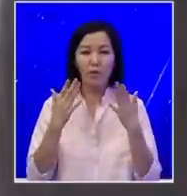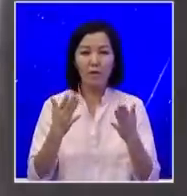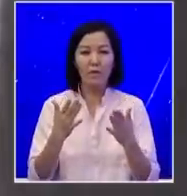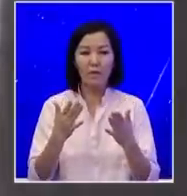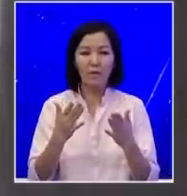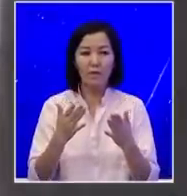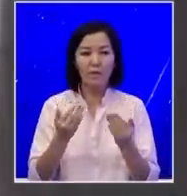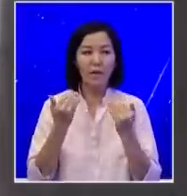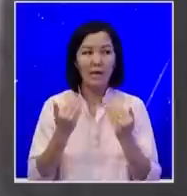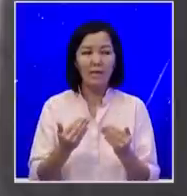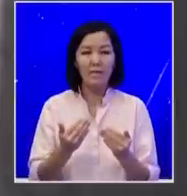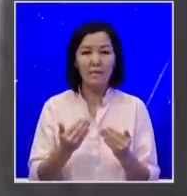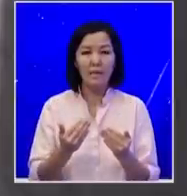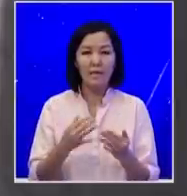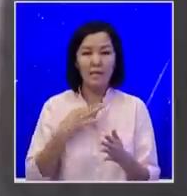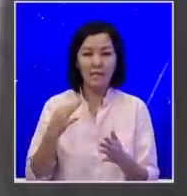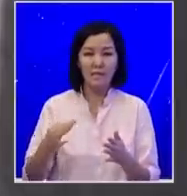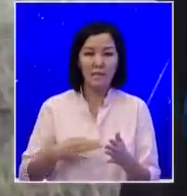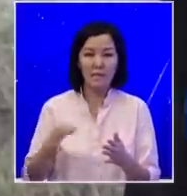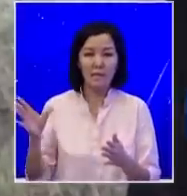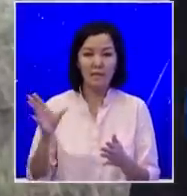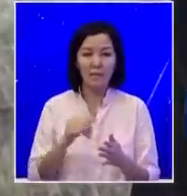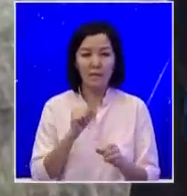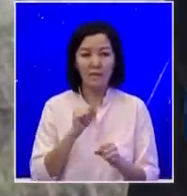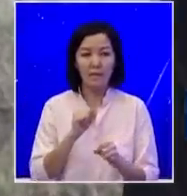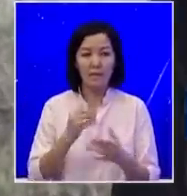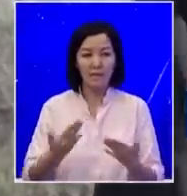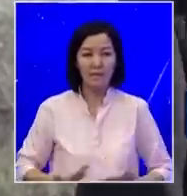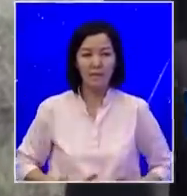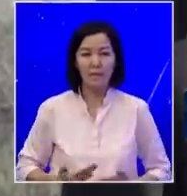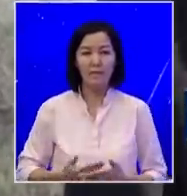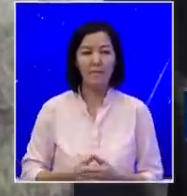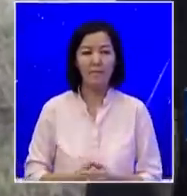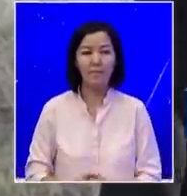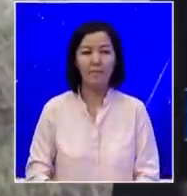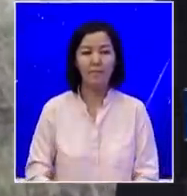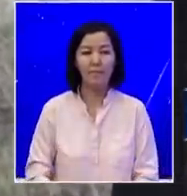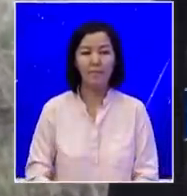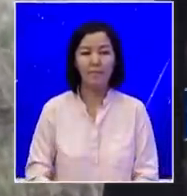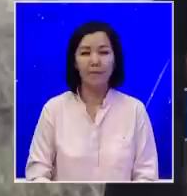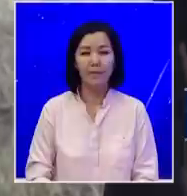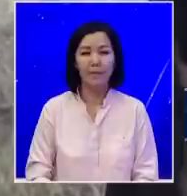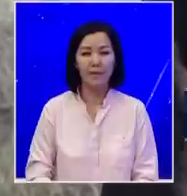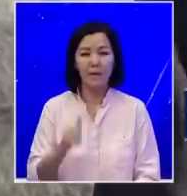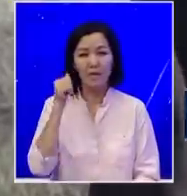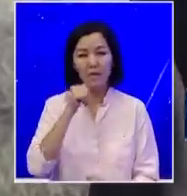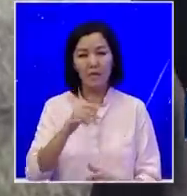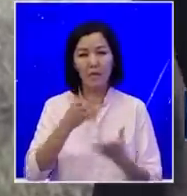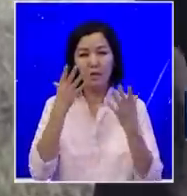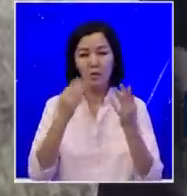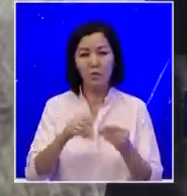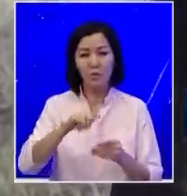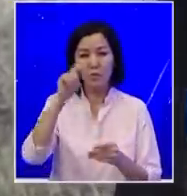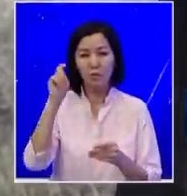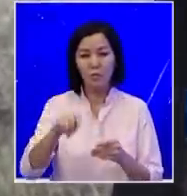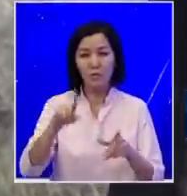қайғыдан құса жүрегі ұлдары кетпей тоқтапты. Топырақ салып ертеңінде соғысқа осы Сарескіктен